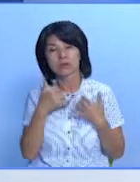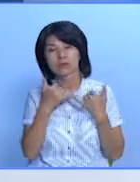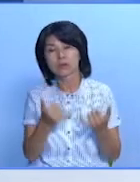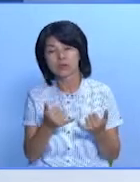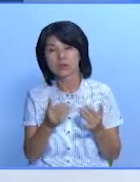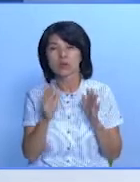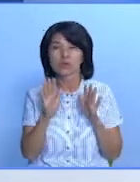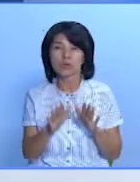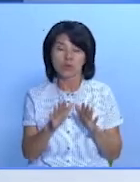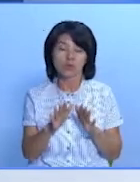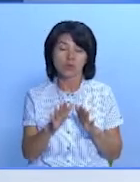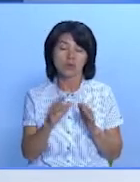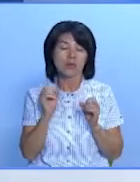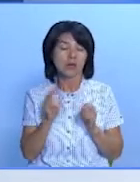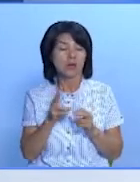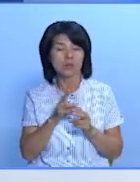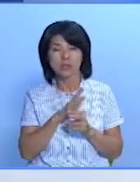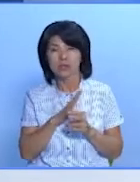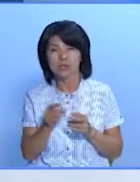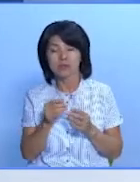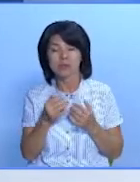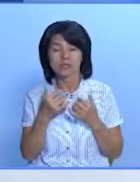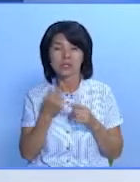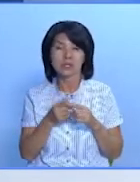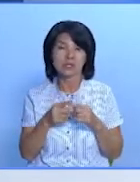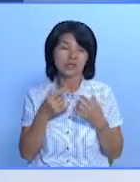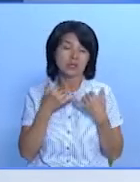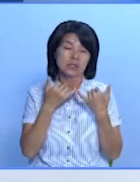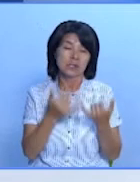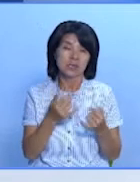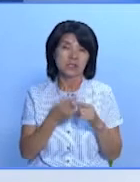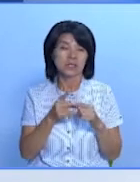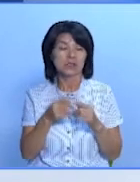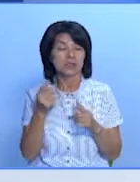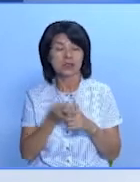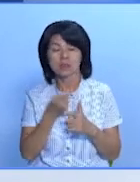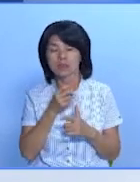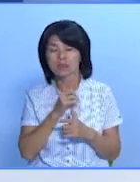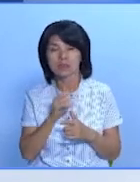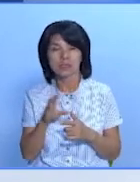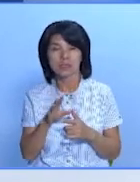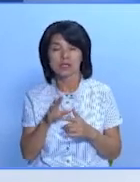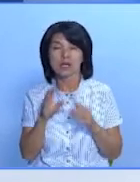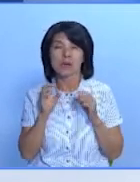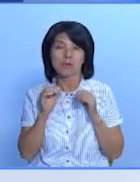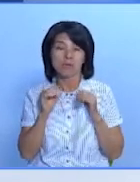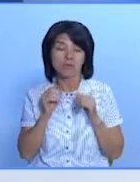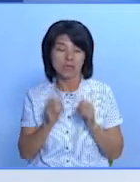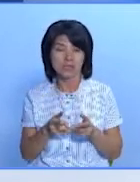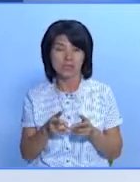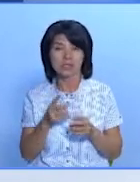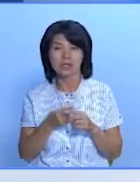насколько велико ни было бы это желание в нынешних реалиях это не безопасно с подробным разъяснением актуальных правил проведения